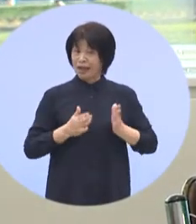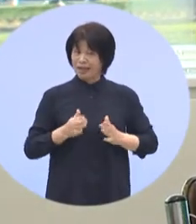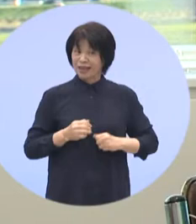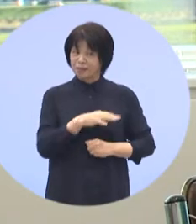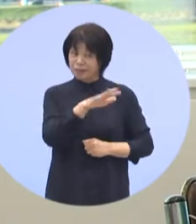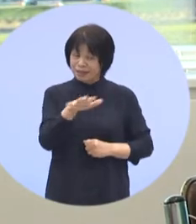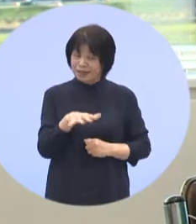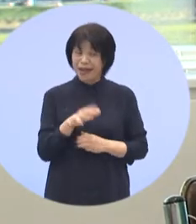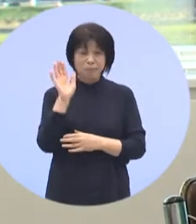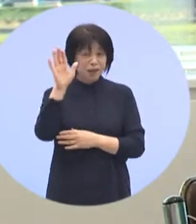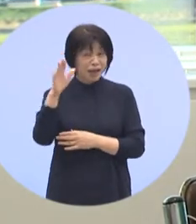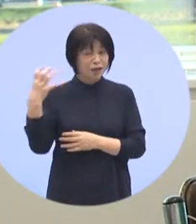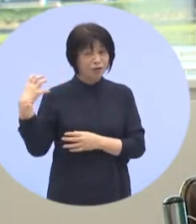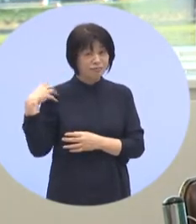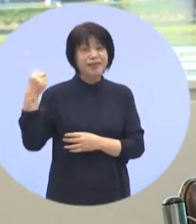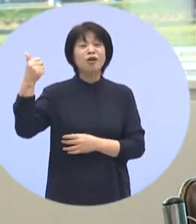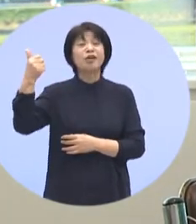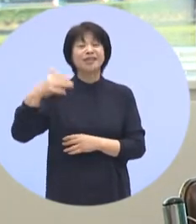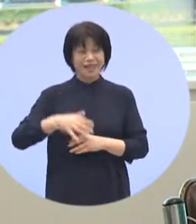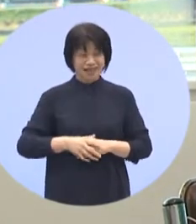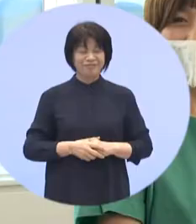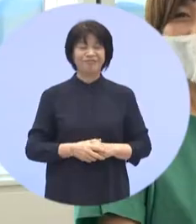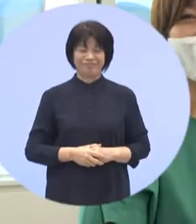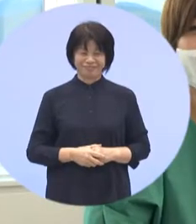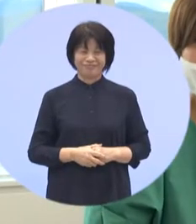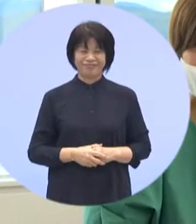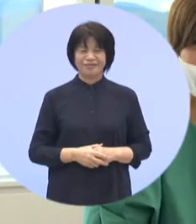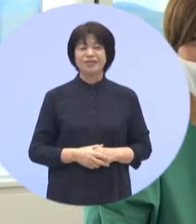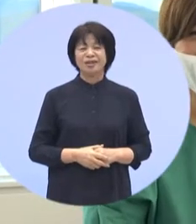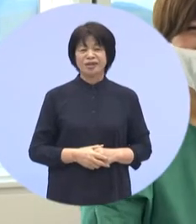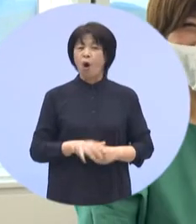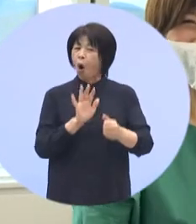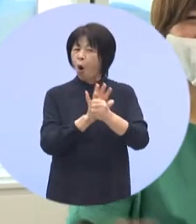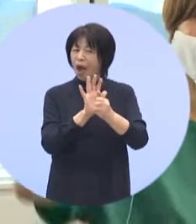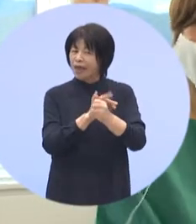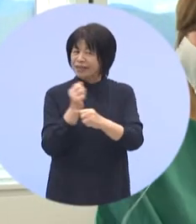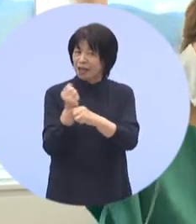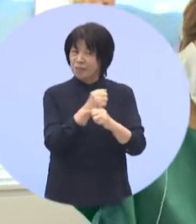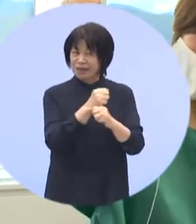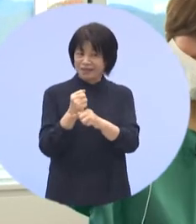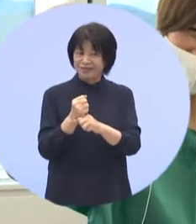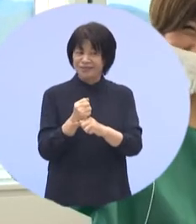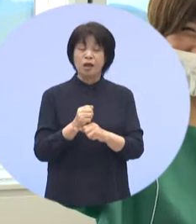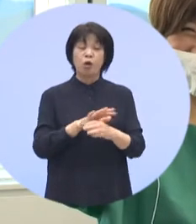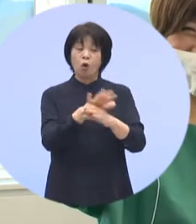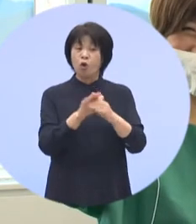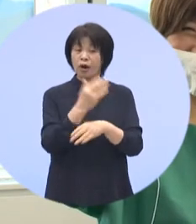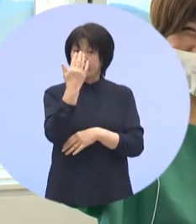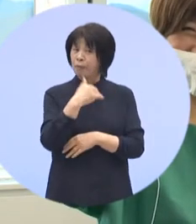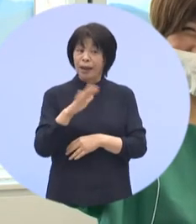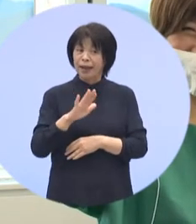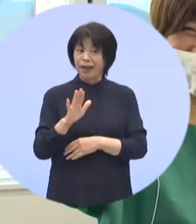な、未来のヒーローヒロイン 応援しています。 コロナに負けるな。